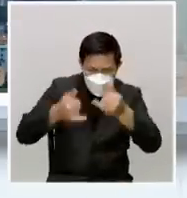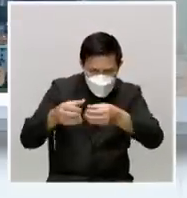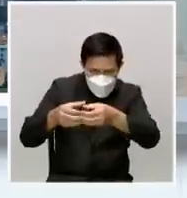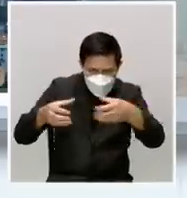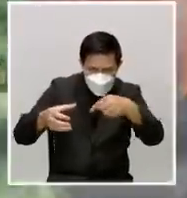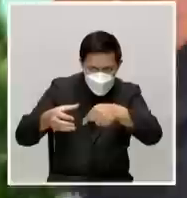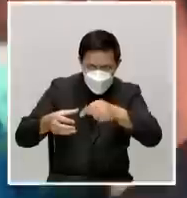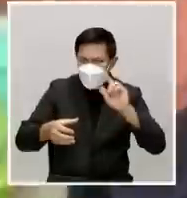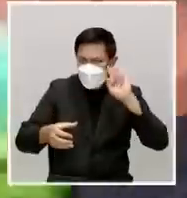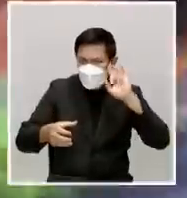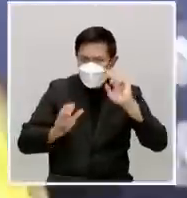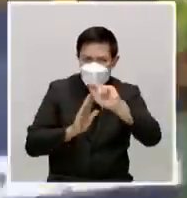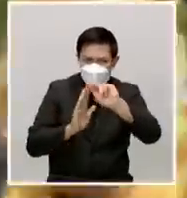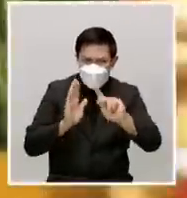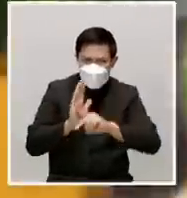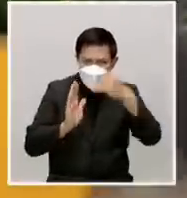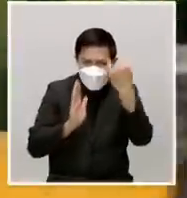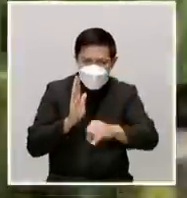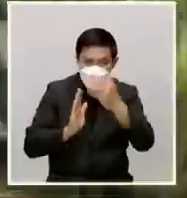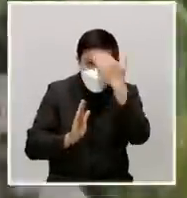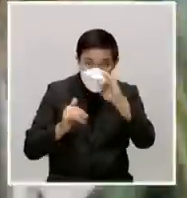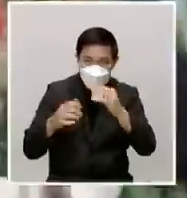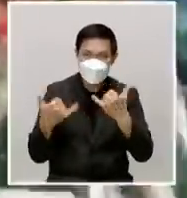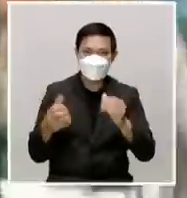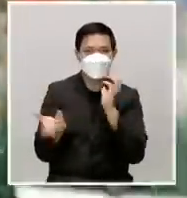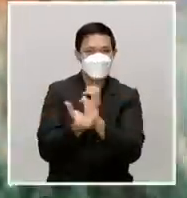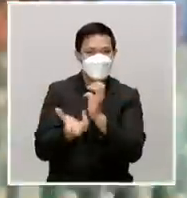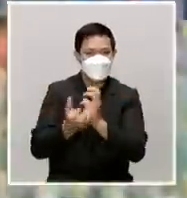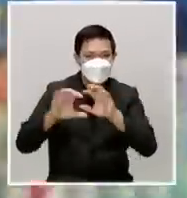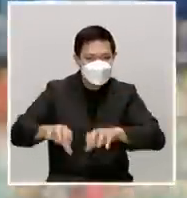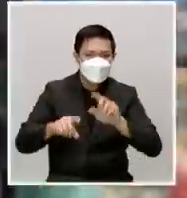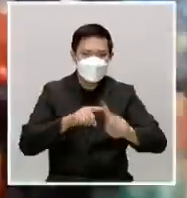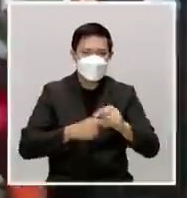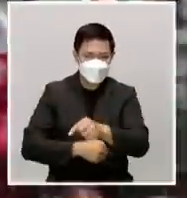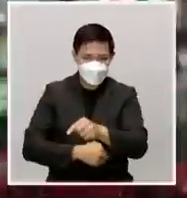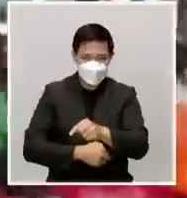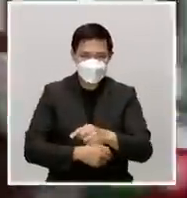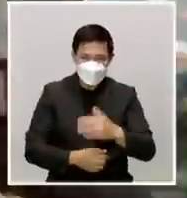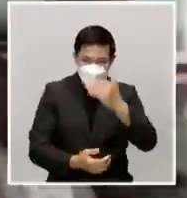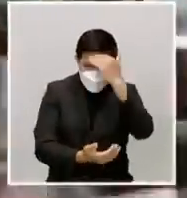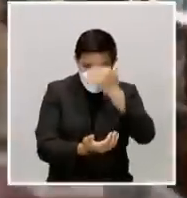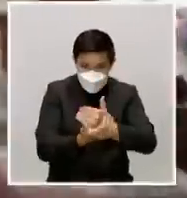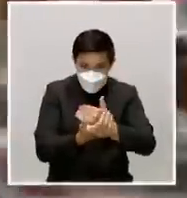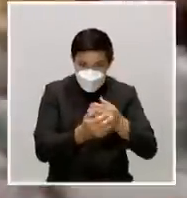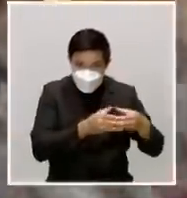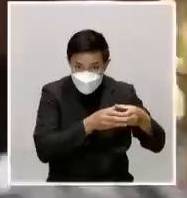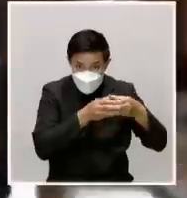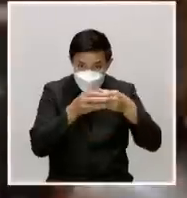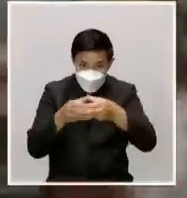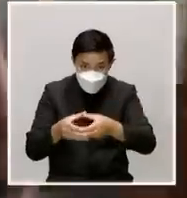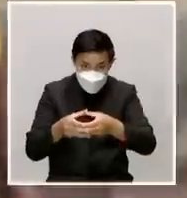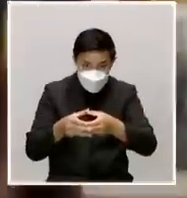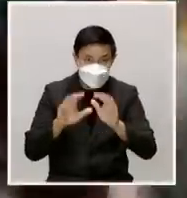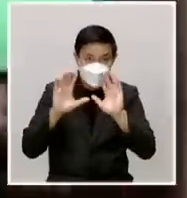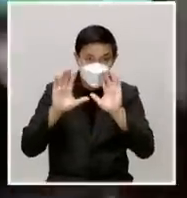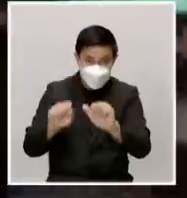การมารวมตัวกันครั้งนี้เนี่ยทำผิดกฎหมายด้วยเพราะเป็นการเล่นการพนันค่ะนี่แหละค่ะเป็นภาพช่วงเวลาที่เจ้าหน้าที่ตำรวจภูธรอำเภอตะพ